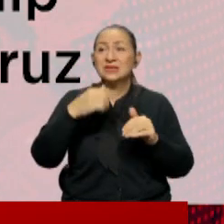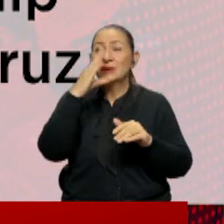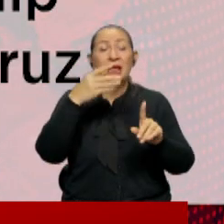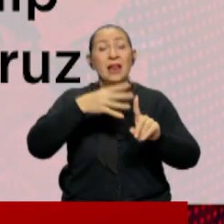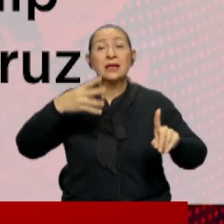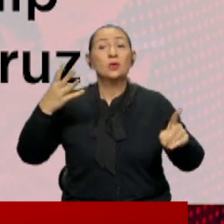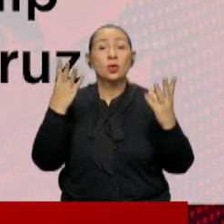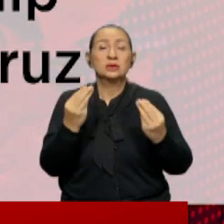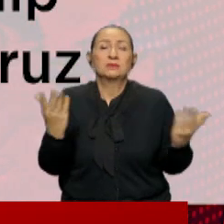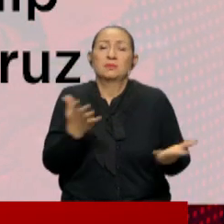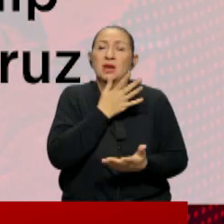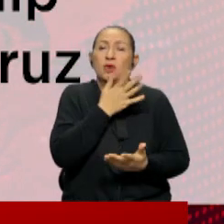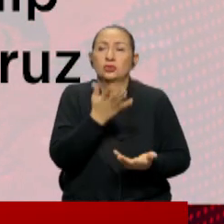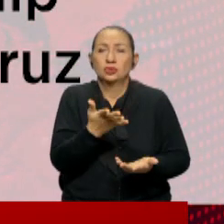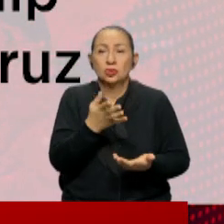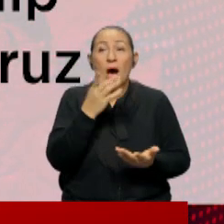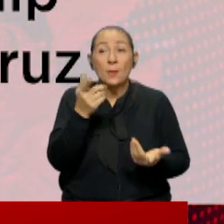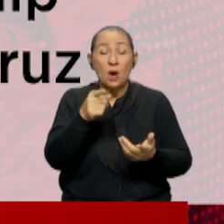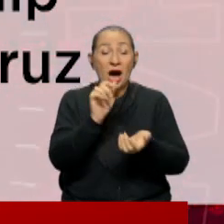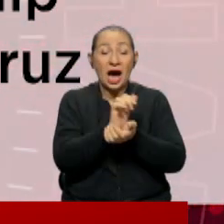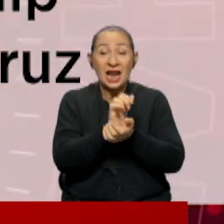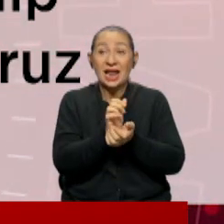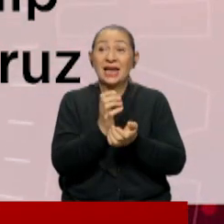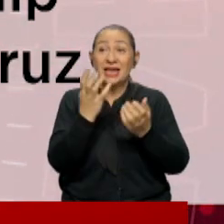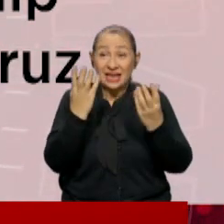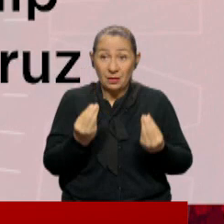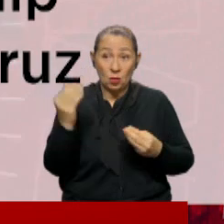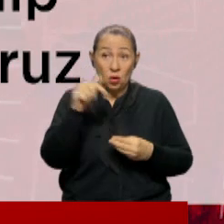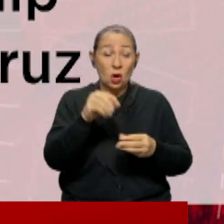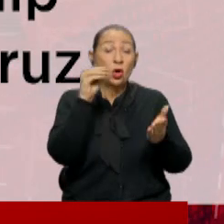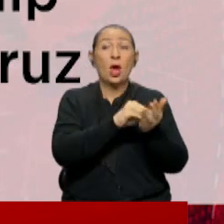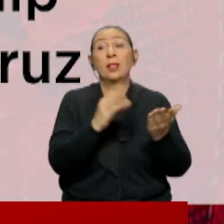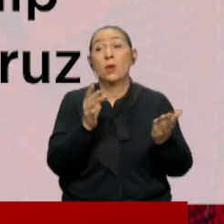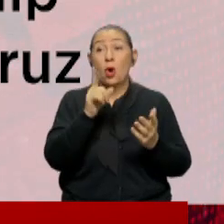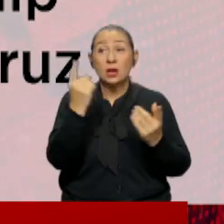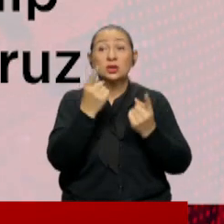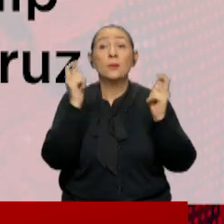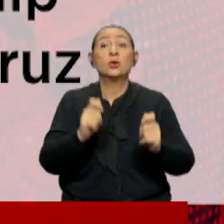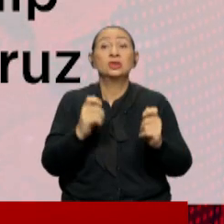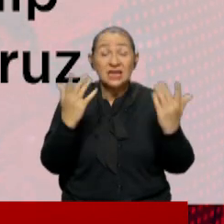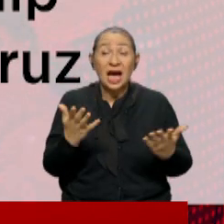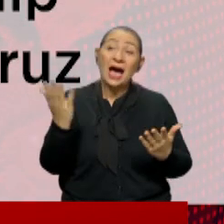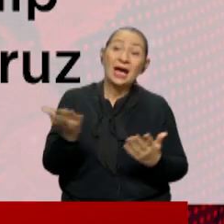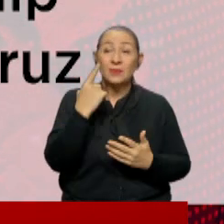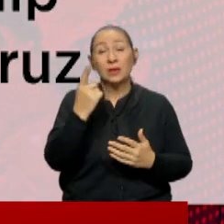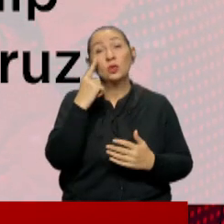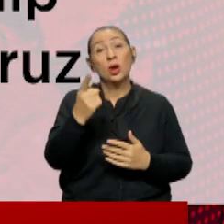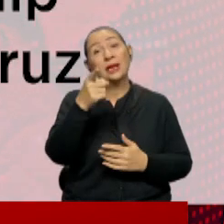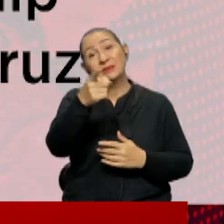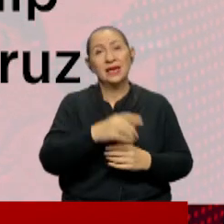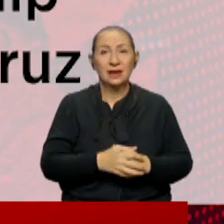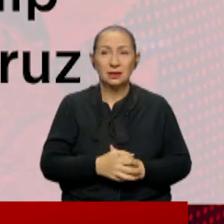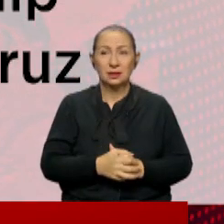kimlerin lgbtc olduğunu biliyoruz zaten Ama bunu da aile olarak Gelip oraya koyalım öyle bir şey yapıyoruz ki Hadi bakalım